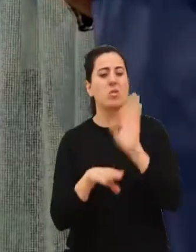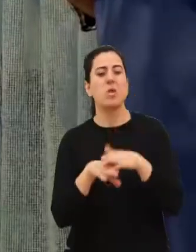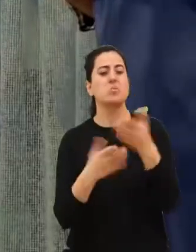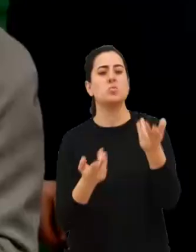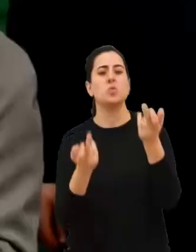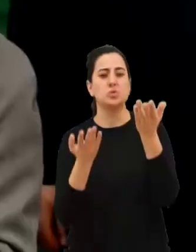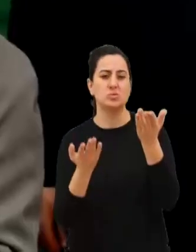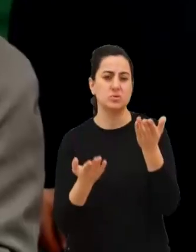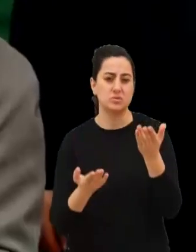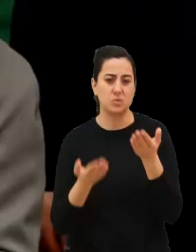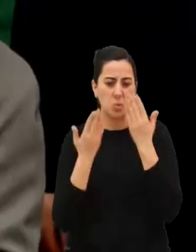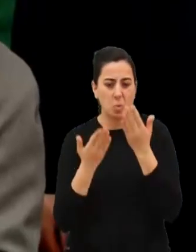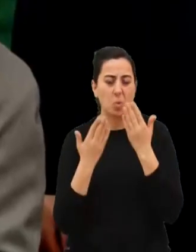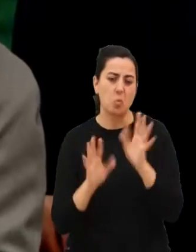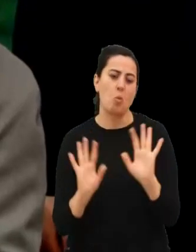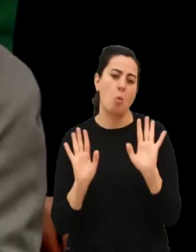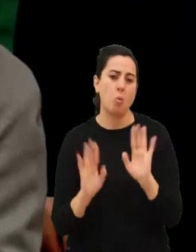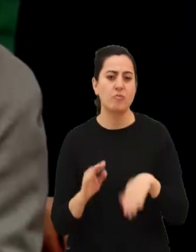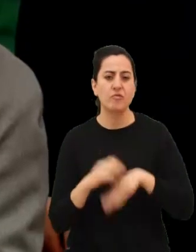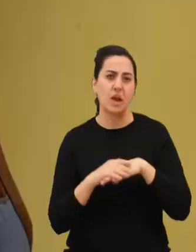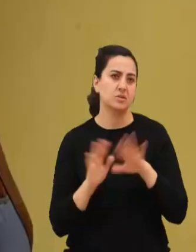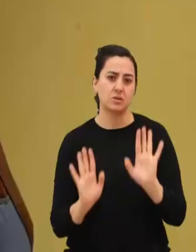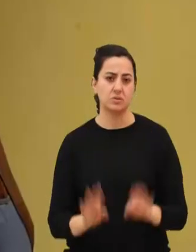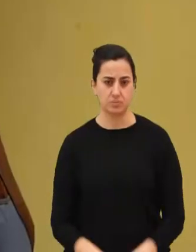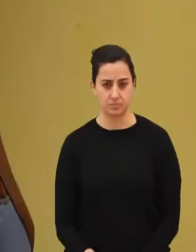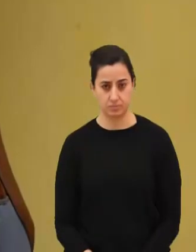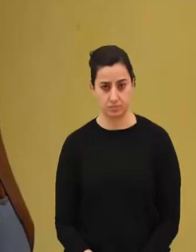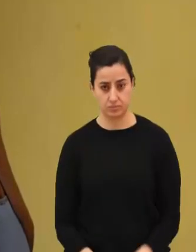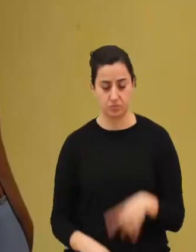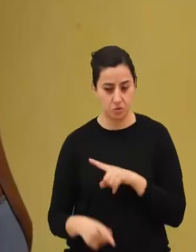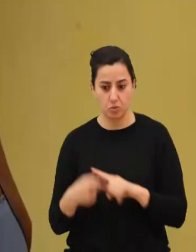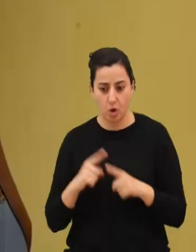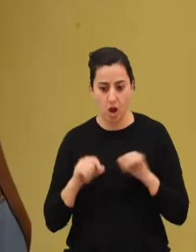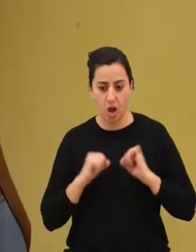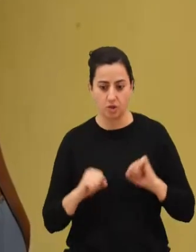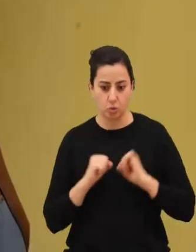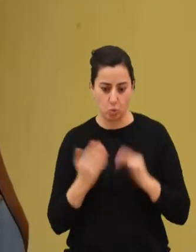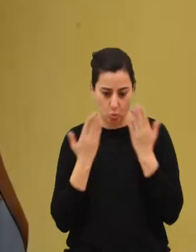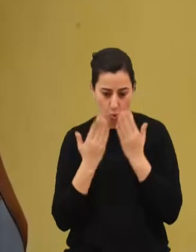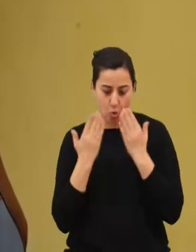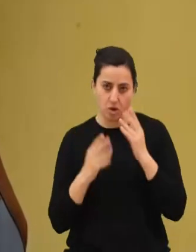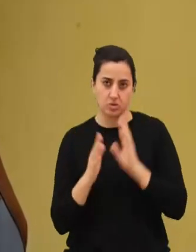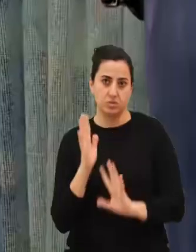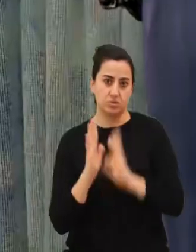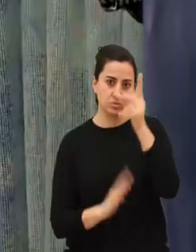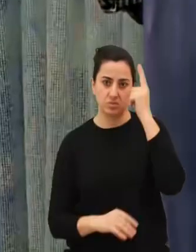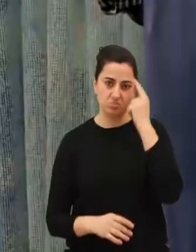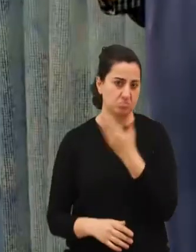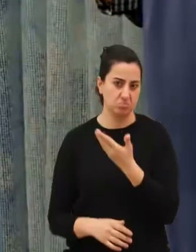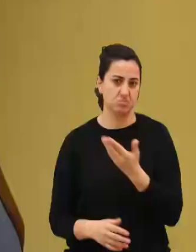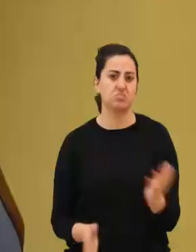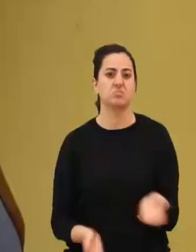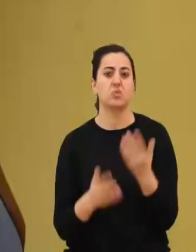ne alacak işte? Ay, en fazla olacağı bu. Ya işte siyasete hazırlanıyor ya, okuyup alim olacağım sanıyor kendini. Ah.